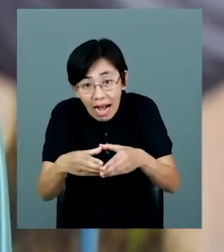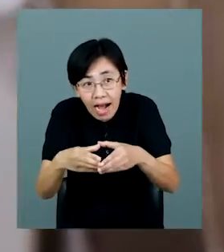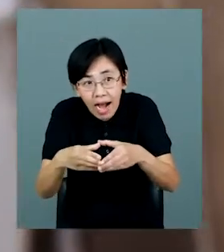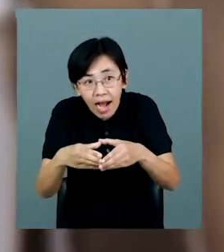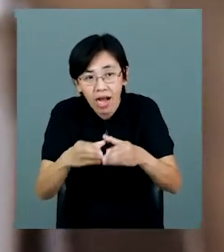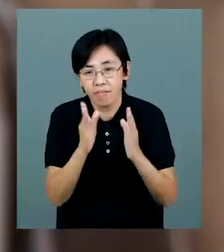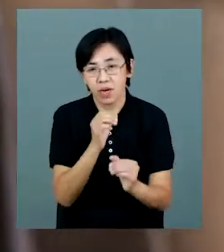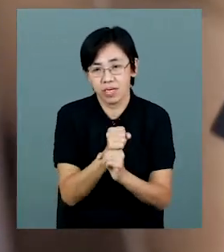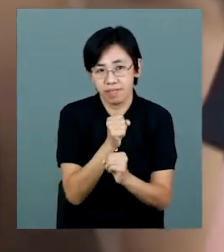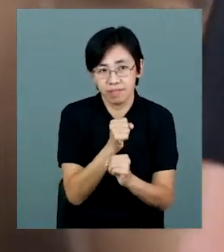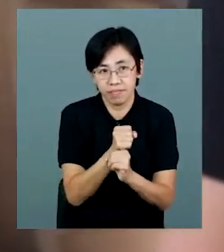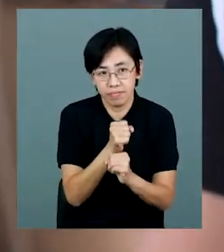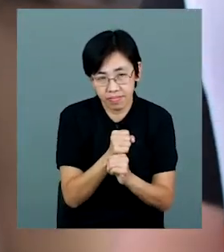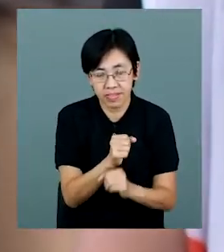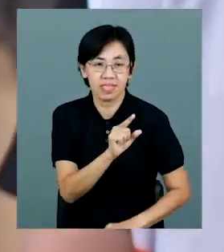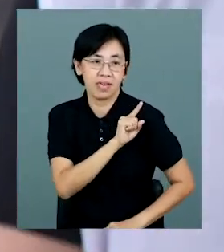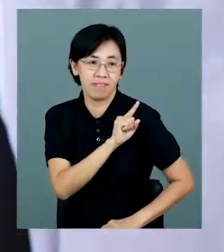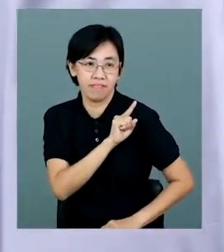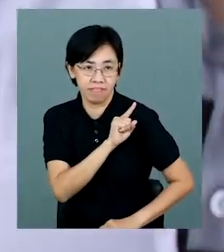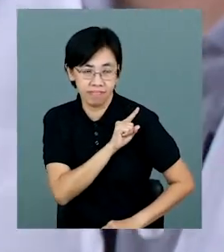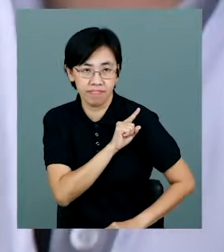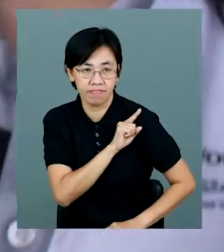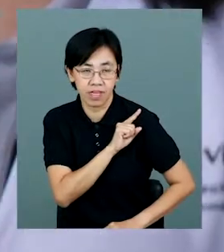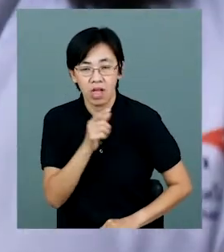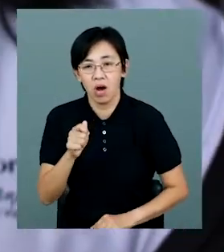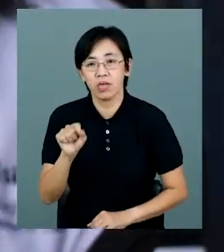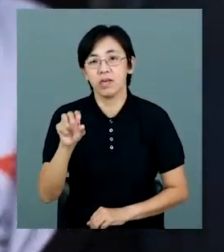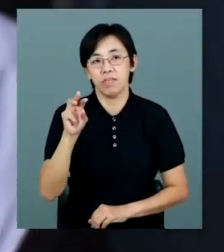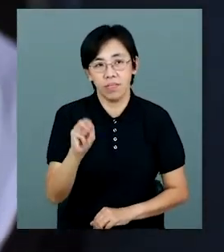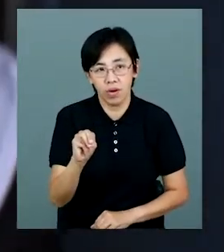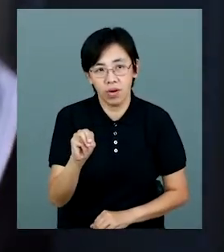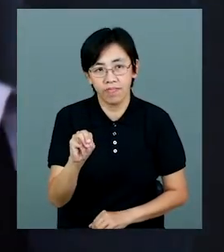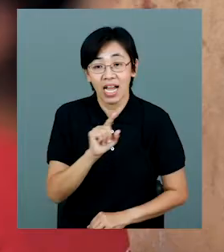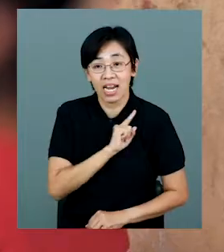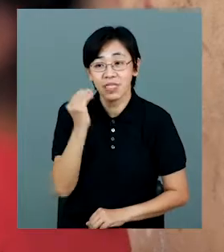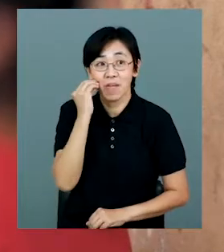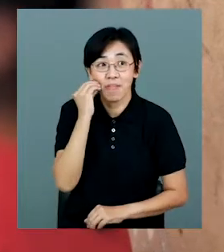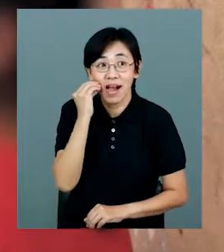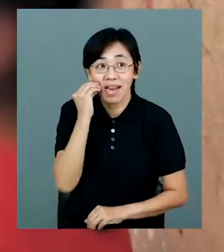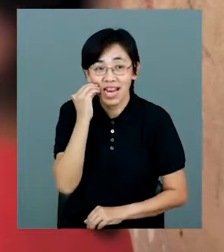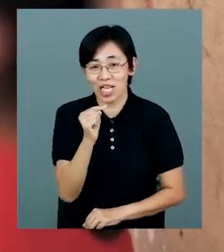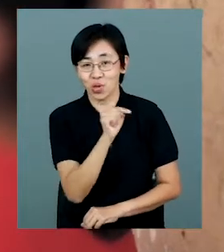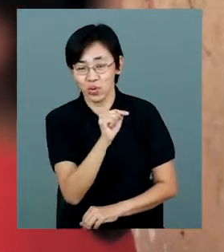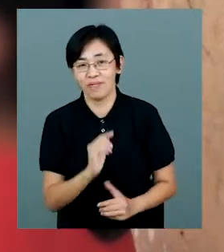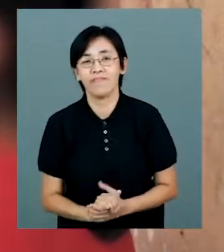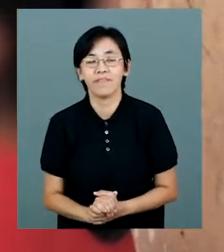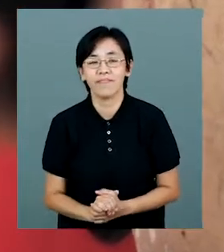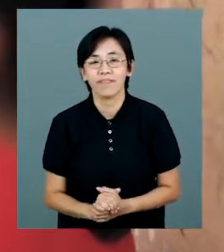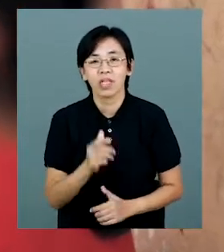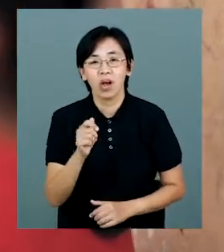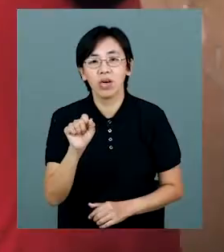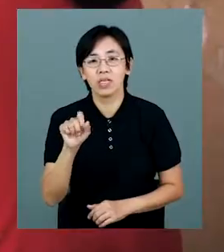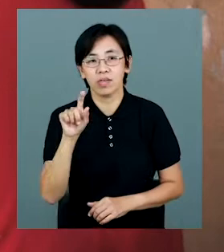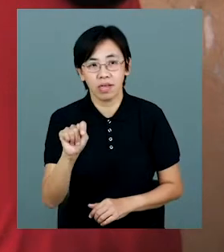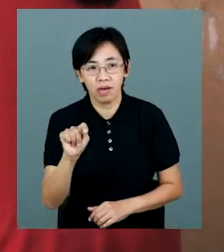ครบ้างครับ ก็จะมีเจ้าหน้าที่นะคะรับผิดชอบงานแล้วก็จะมีอสม.ที่รับผิดชอบบ้านตรงนั้นนะคะแล้วก็จ